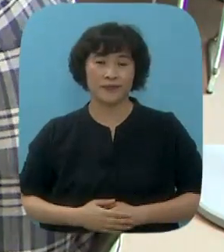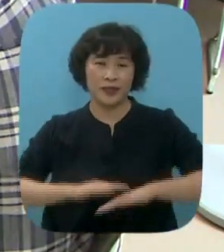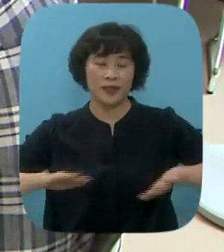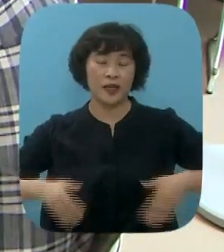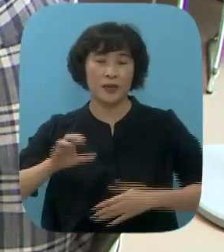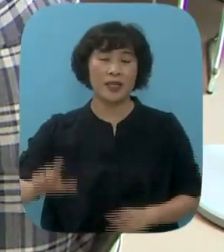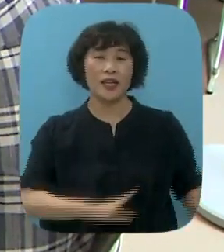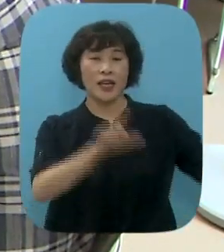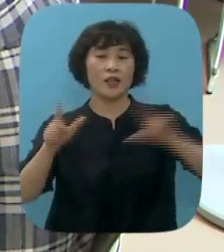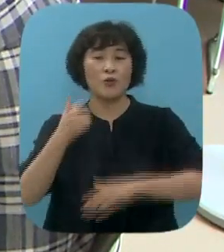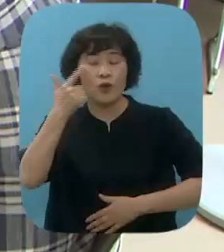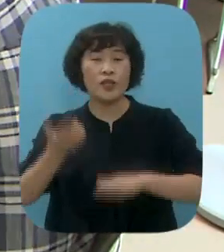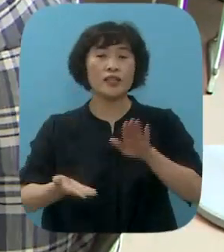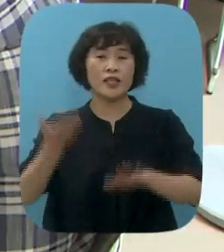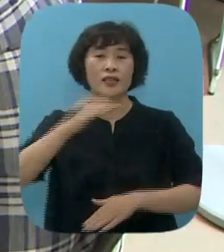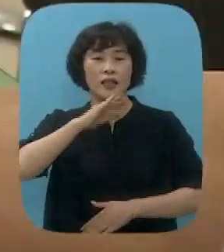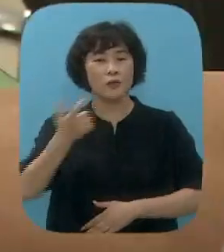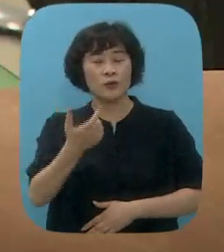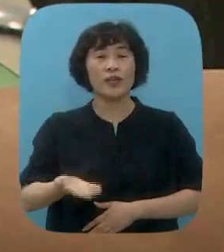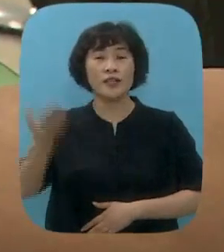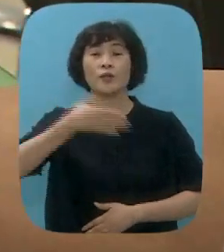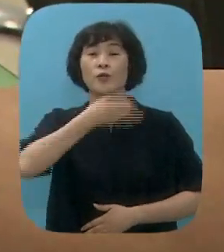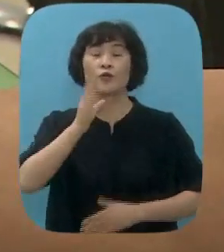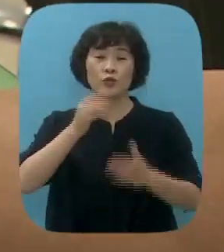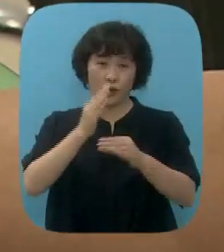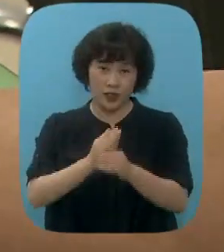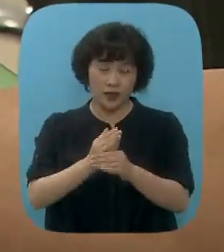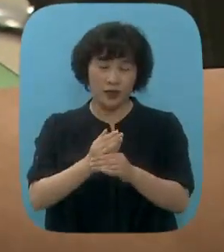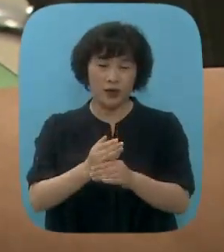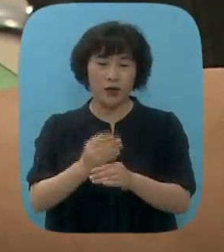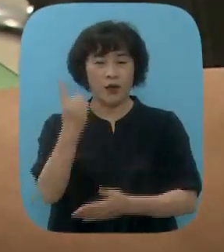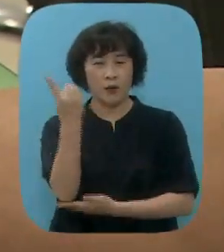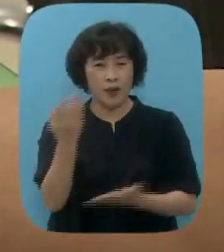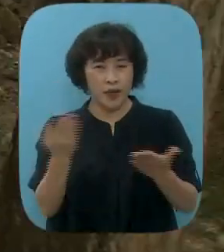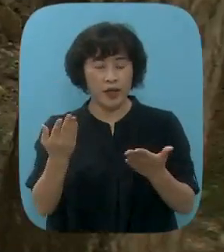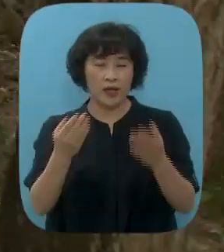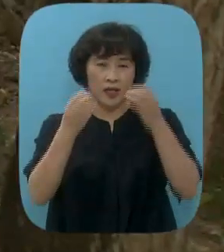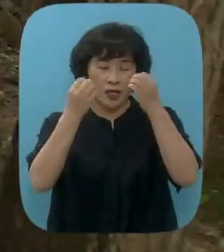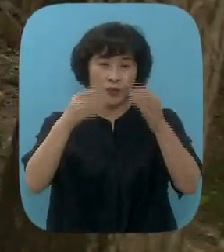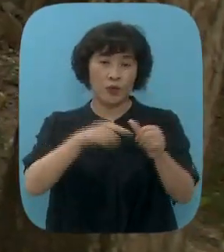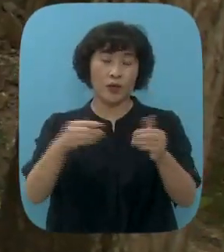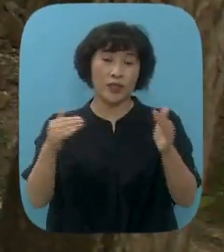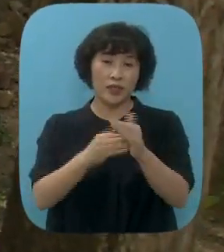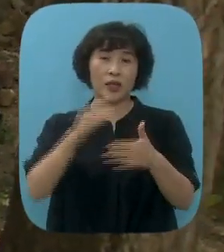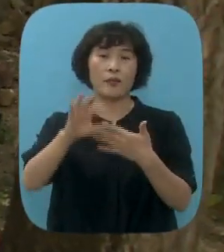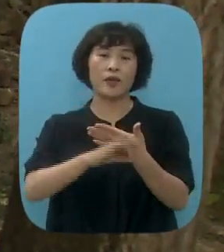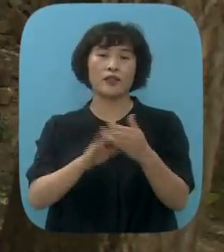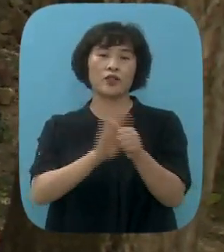전남에서 생활한 지 6개월이 지난 만 60세 이상 어르신 중 일반 경비원 신임 교육을 마친 어르신께